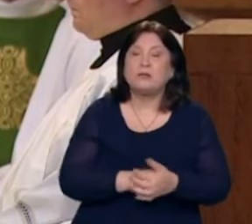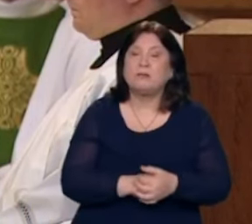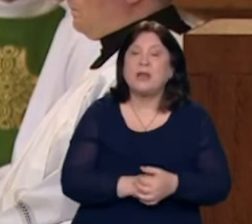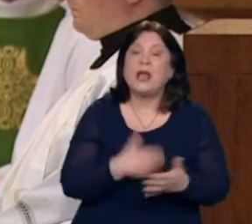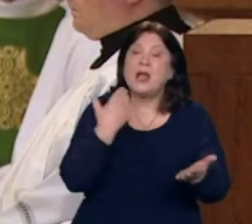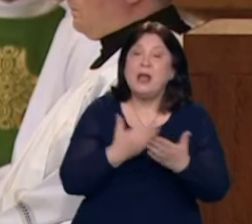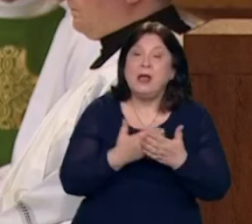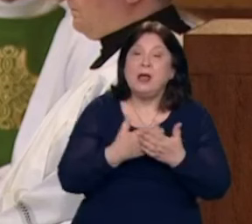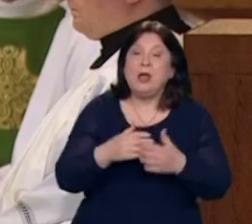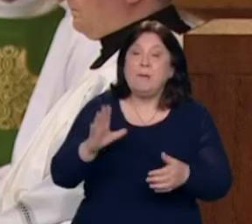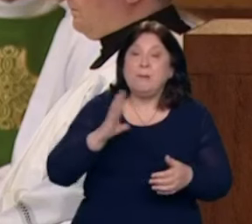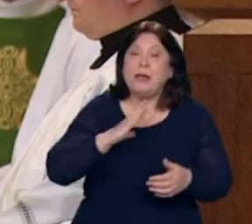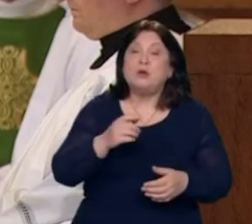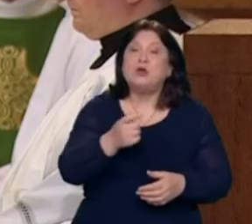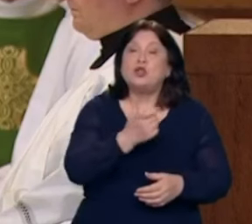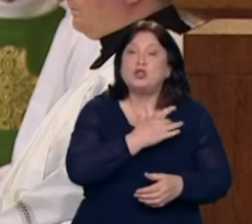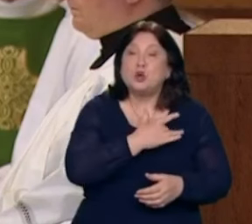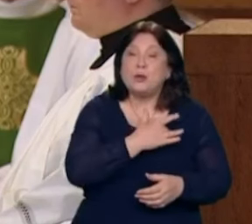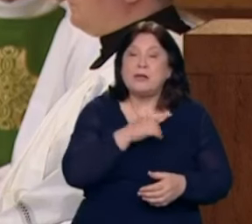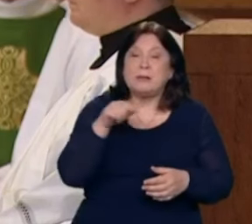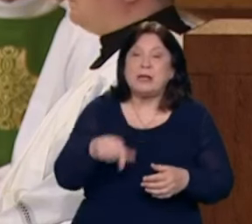światem ś